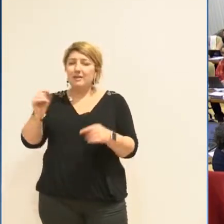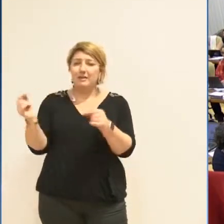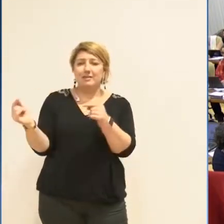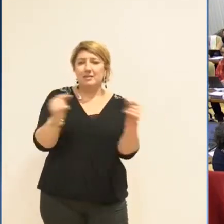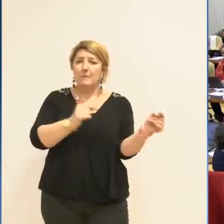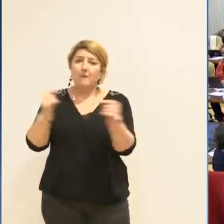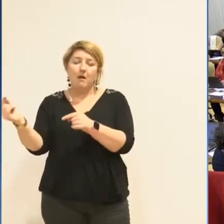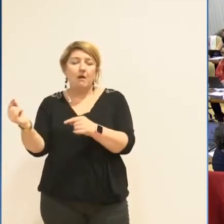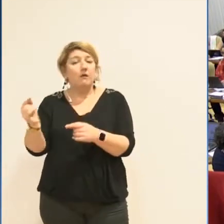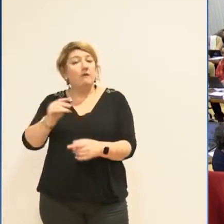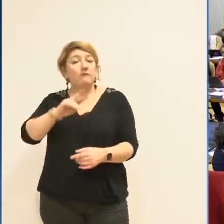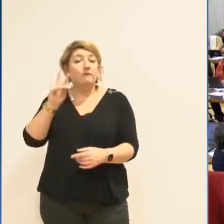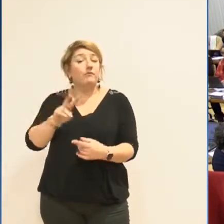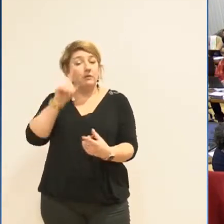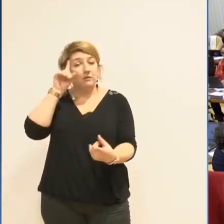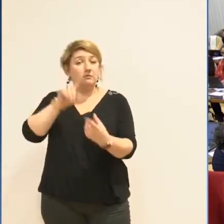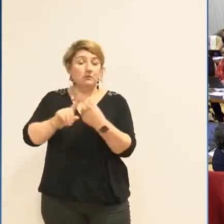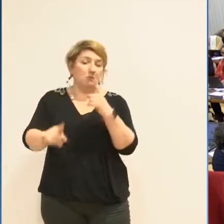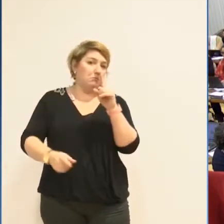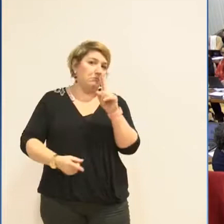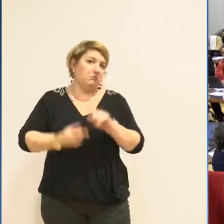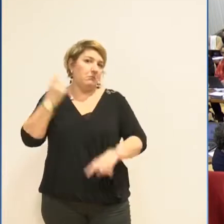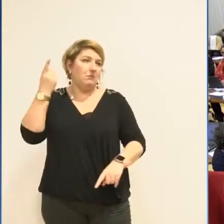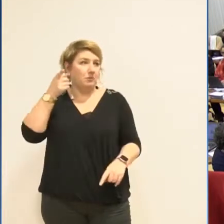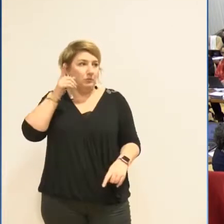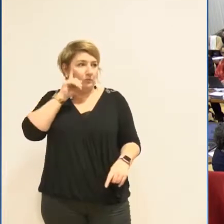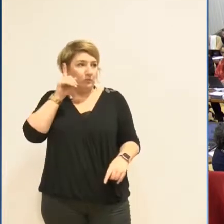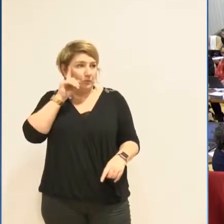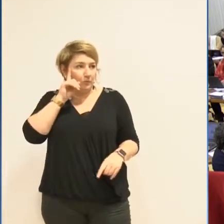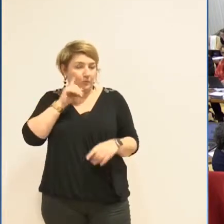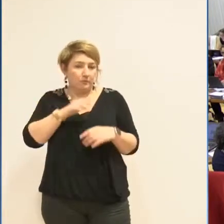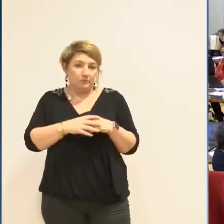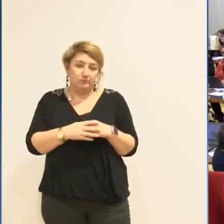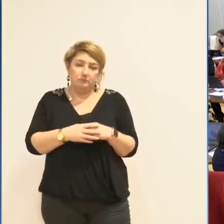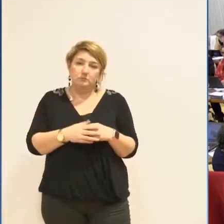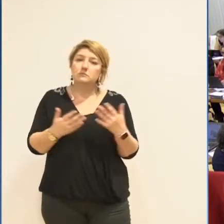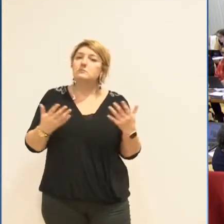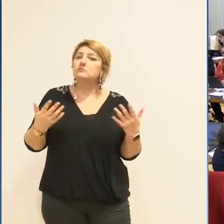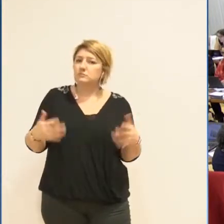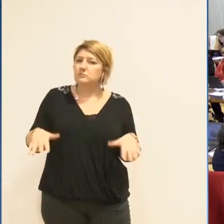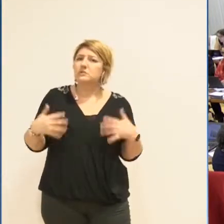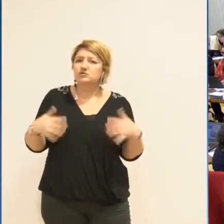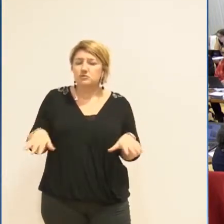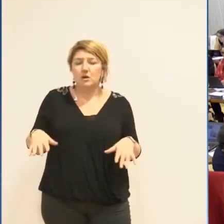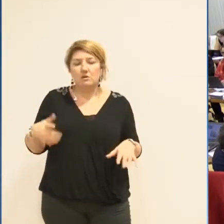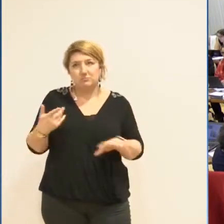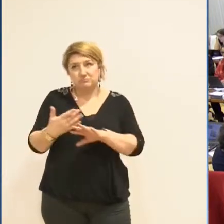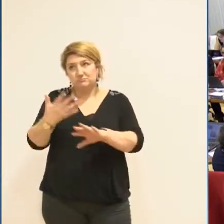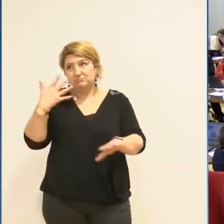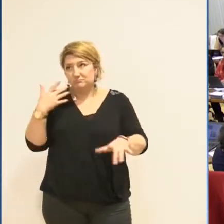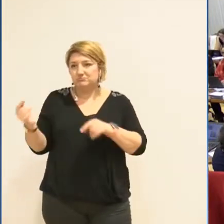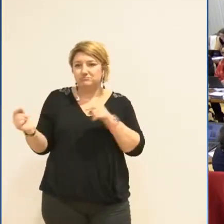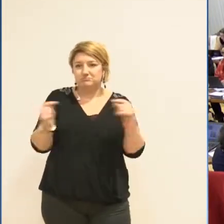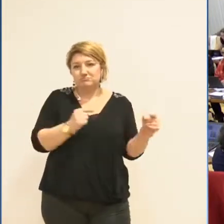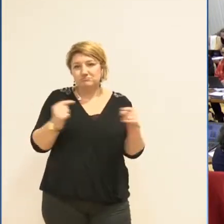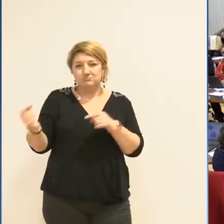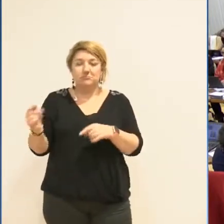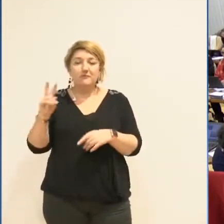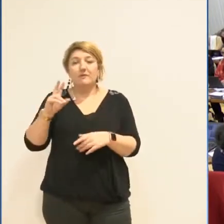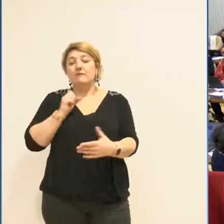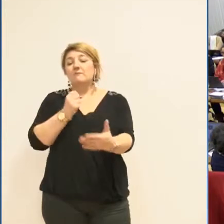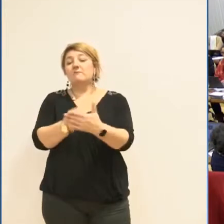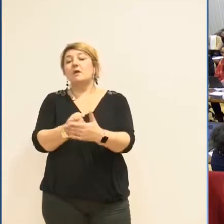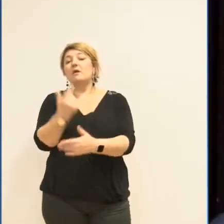un sujet important, notamment parce qu'il nous a déjà beaucoup occupés, il nous occupera encore beaucoup jusqu'à la fin de